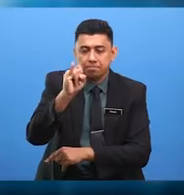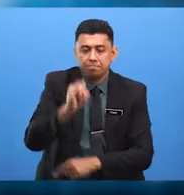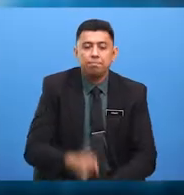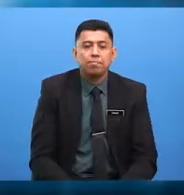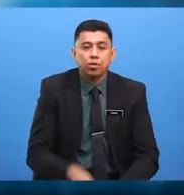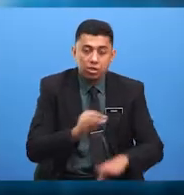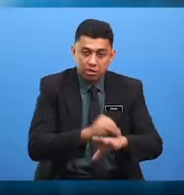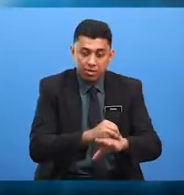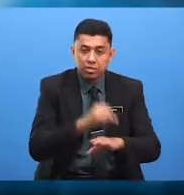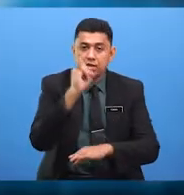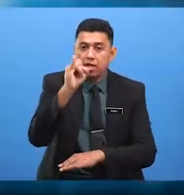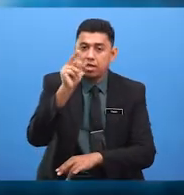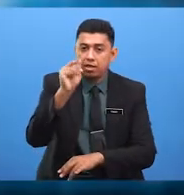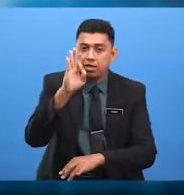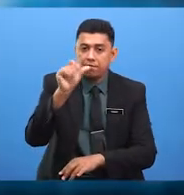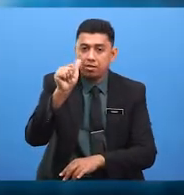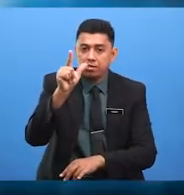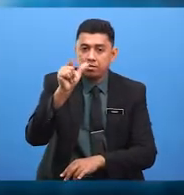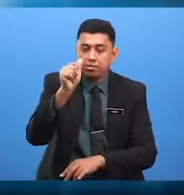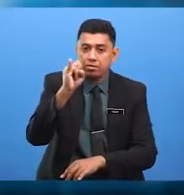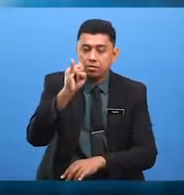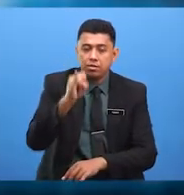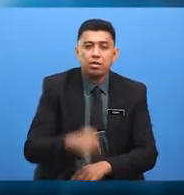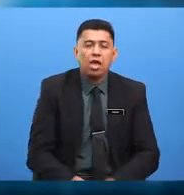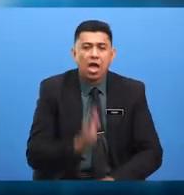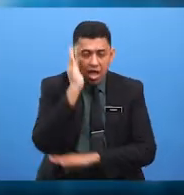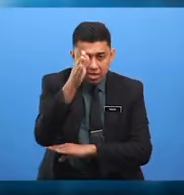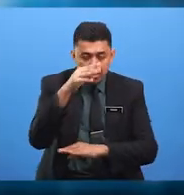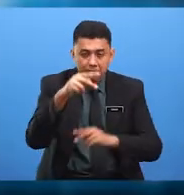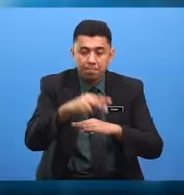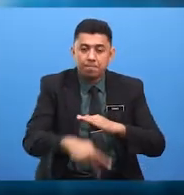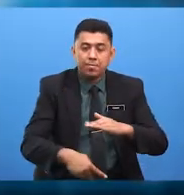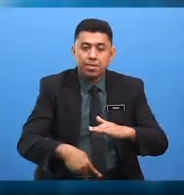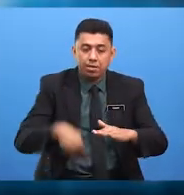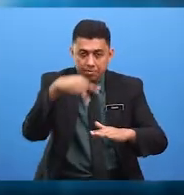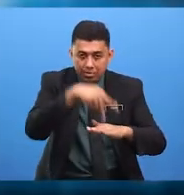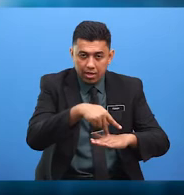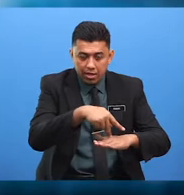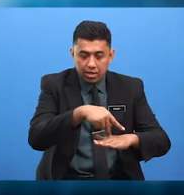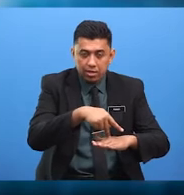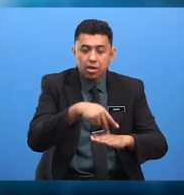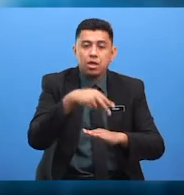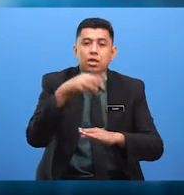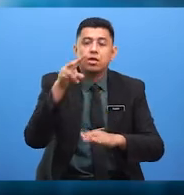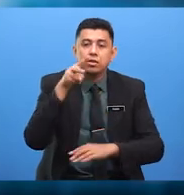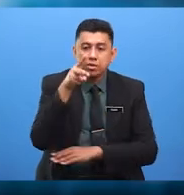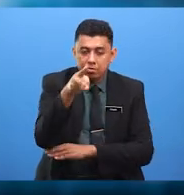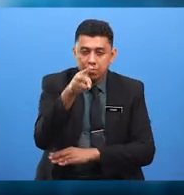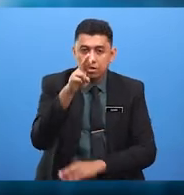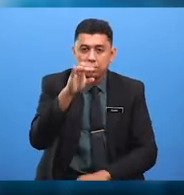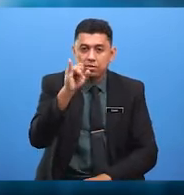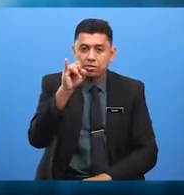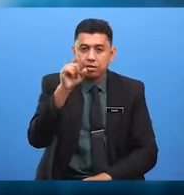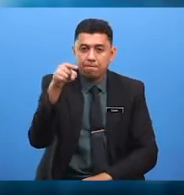semase inflasi bank pusat akan menaikkan Misbah Riza berkanun menaikkan